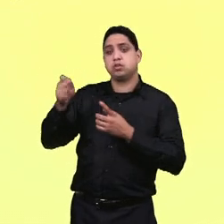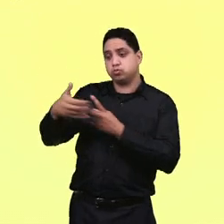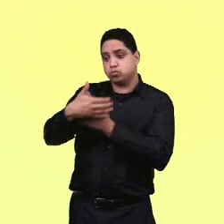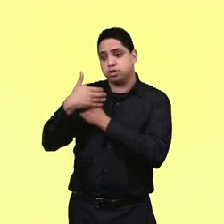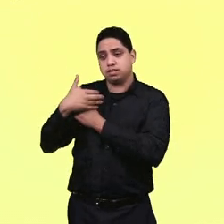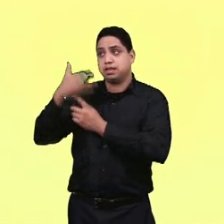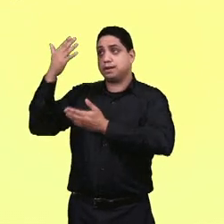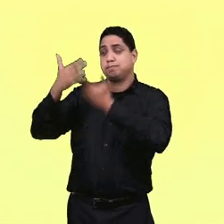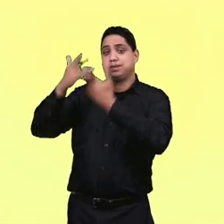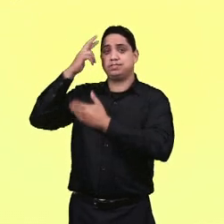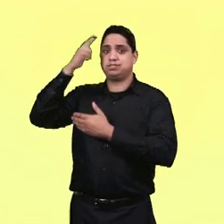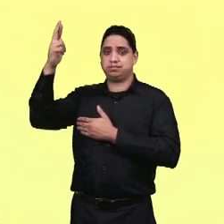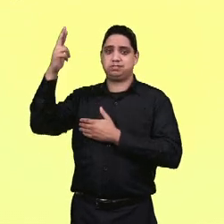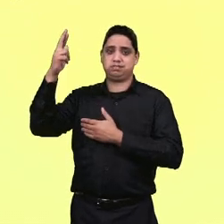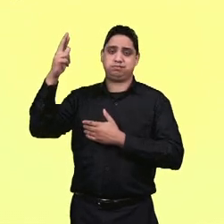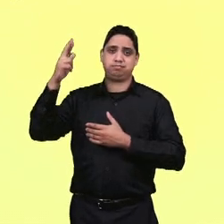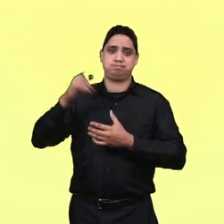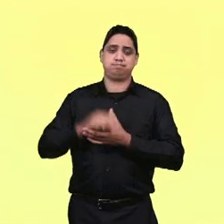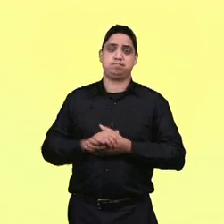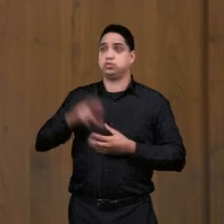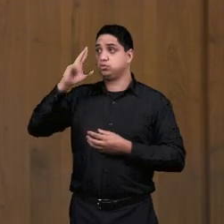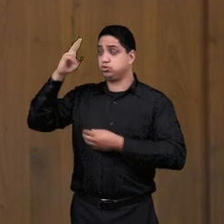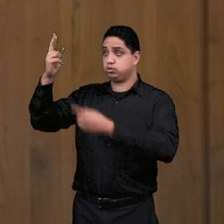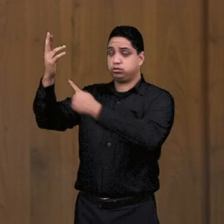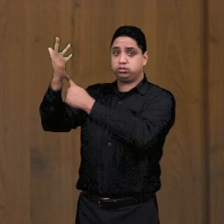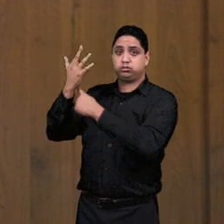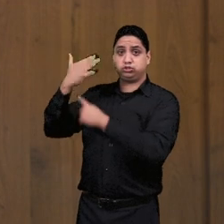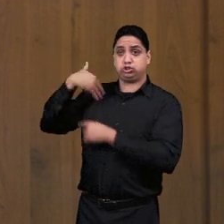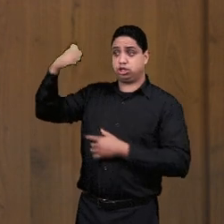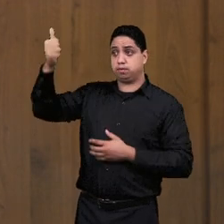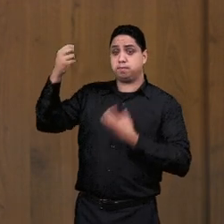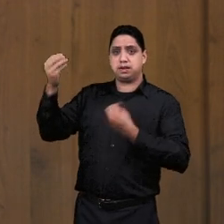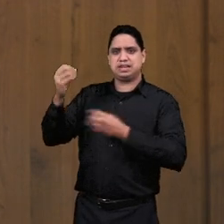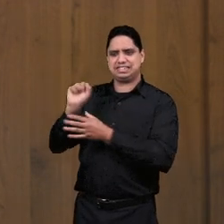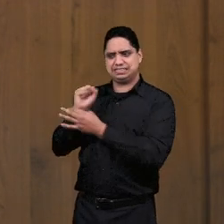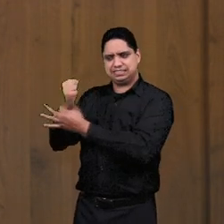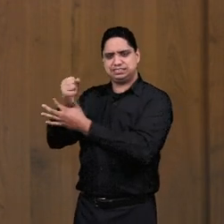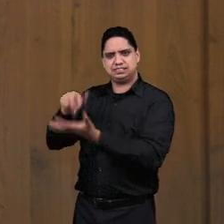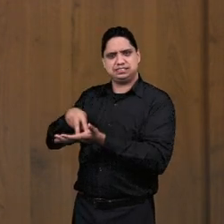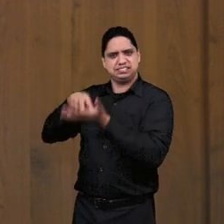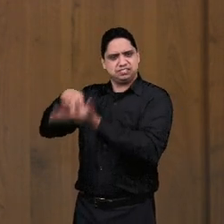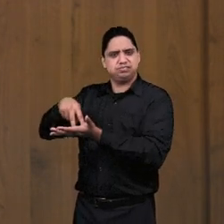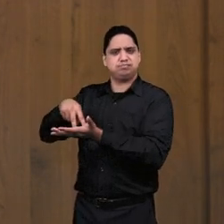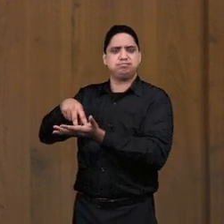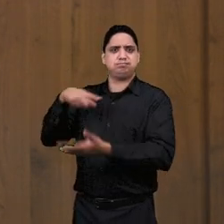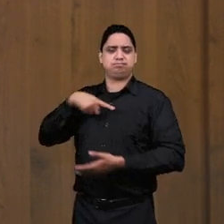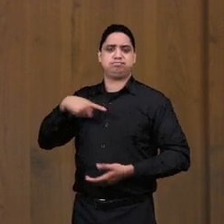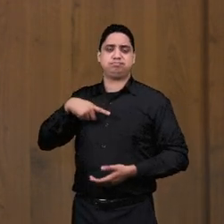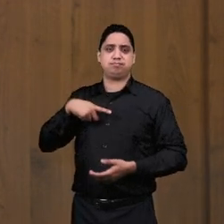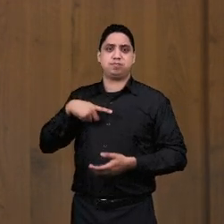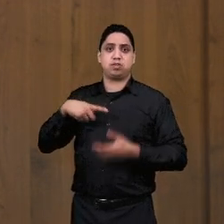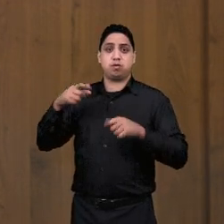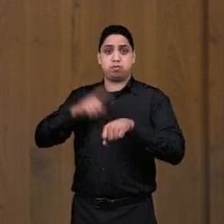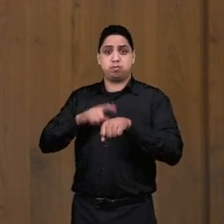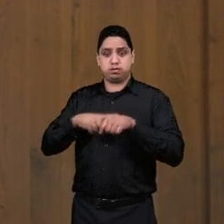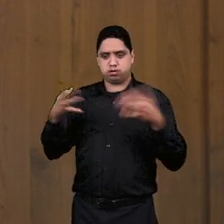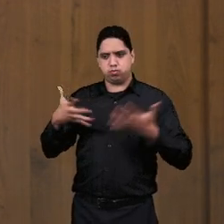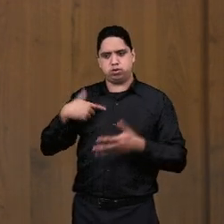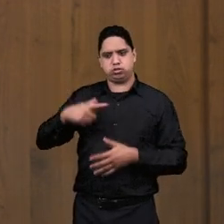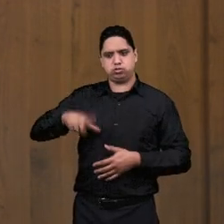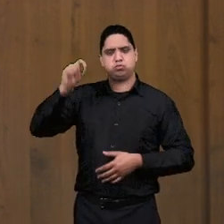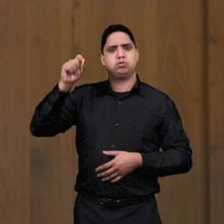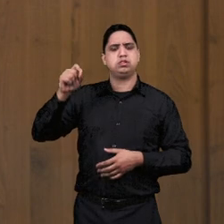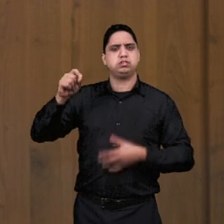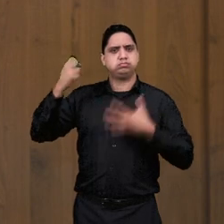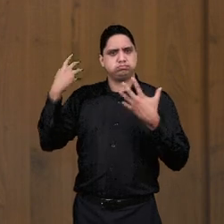a mis pour être ferme sur le moment maintenant. C'est de définition. Notre volonté ne